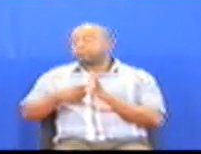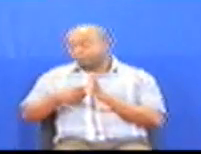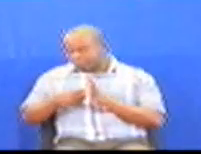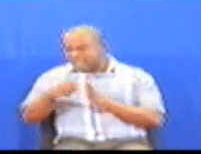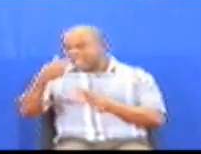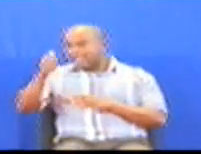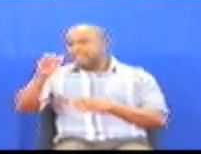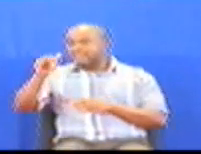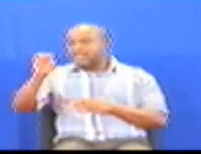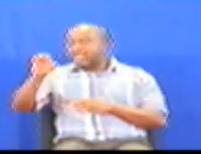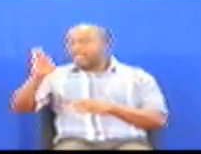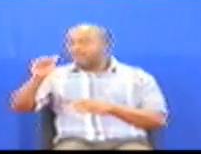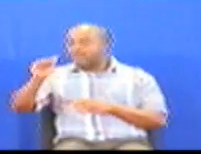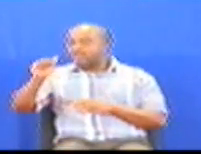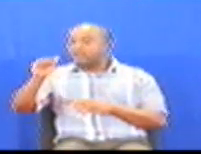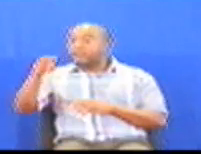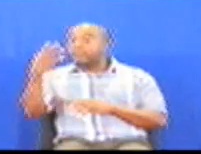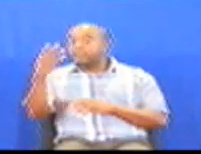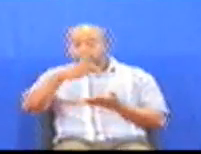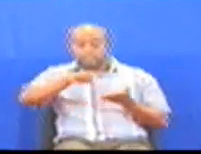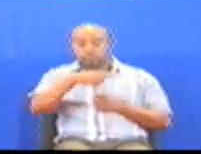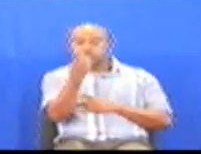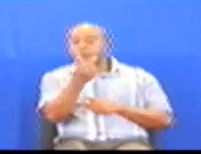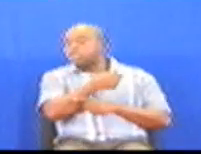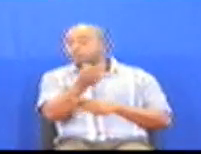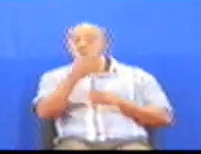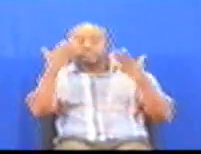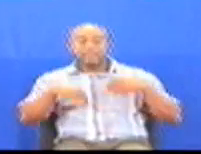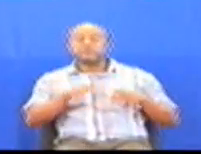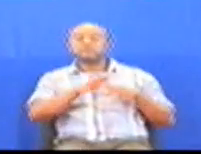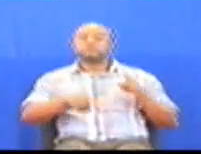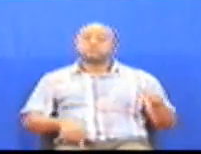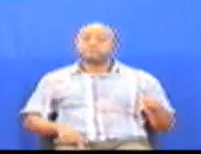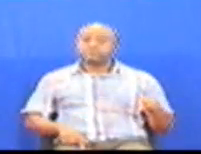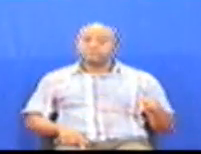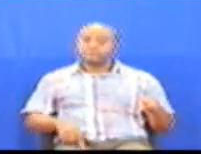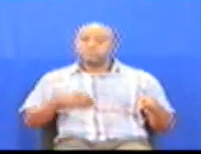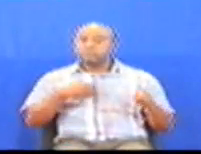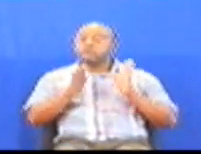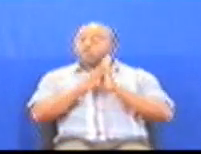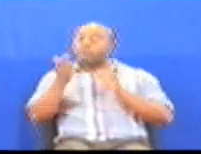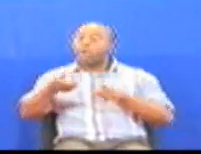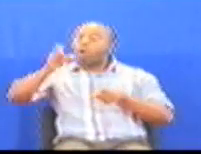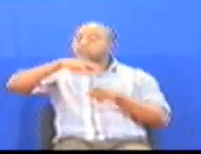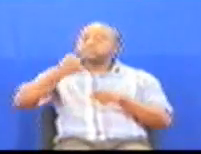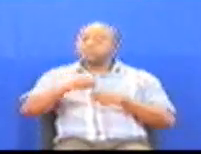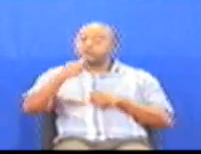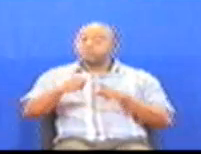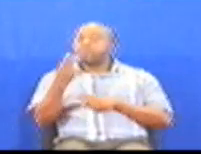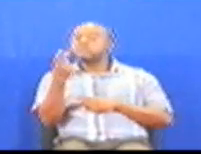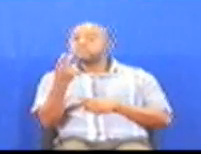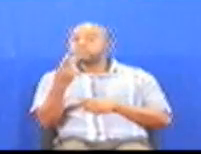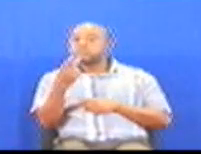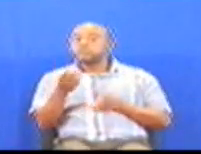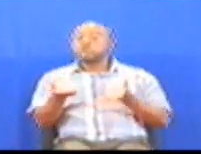tu ambacho kinafanya kazi. Mimi nikuombe mheshimiwa waziri, hebu tuongezee shilingi milioni 200 ili kituo cha afya